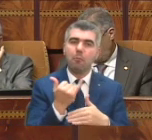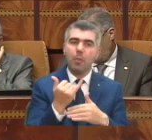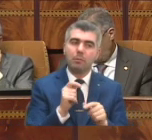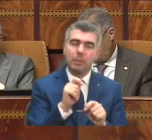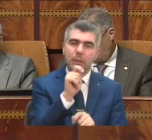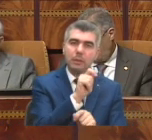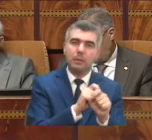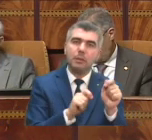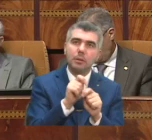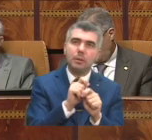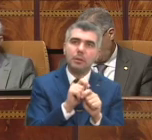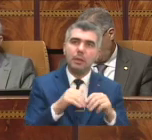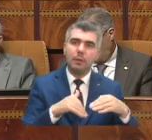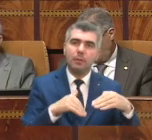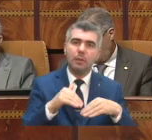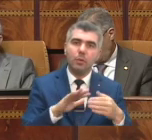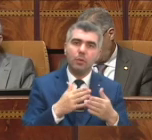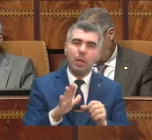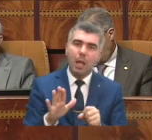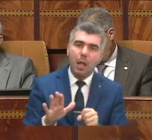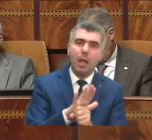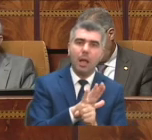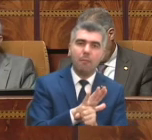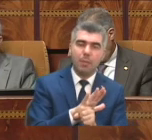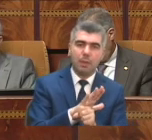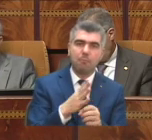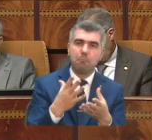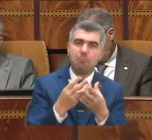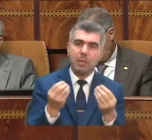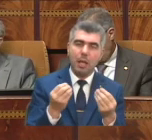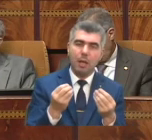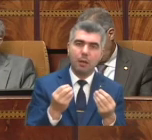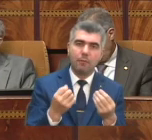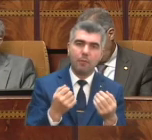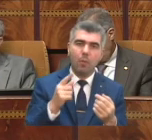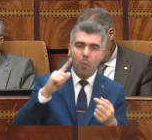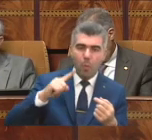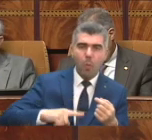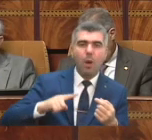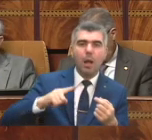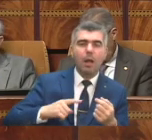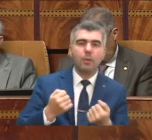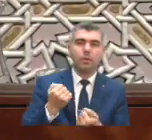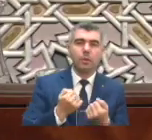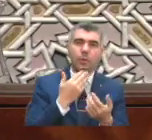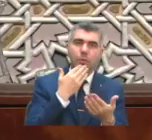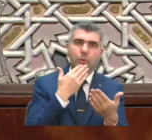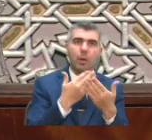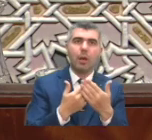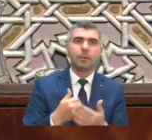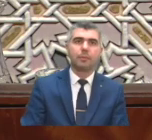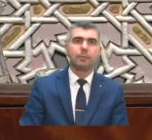على الطرق الأخرى اللي تتعرف واحد الاكتظاظ في استعمال اليومي لهذه السيارات. وشكرا.